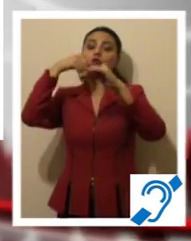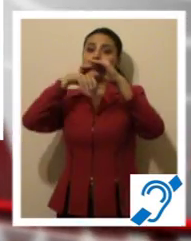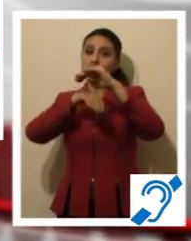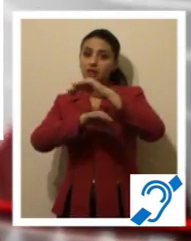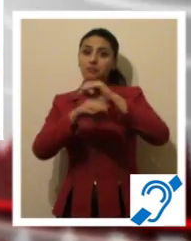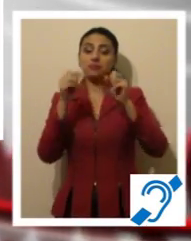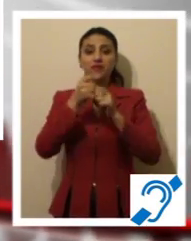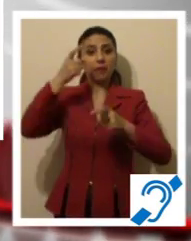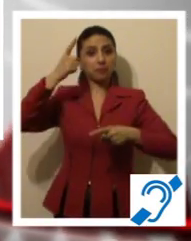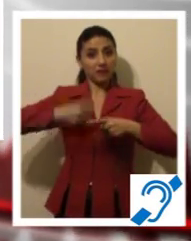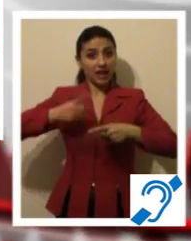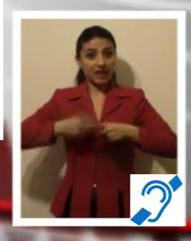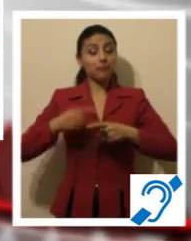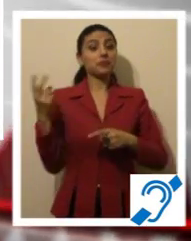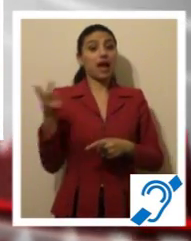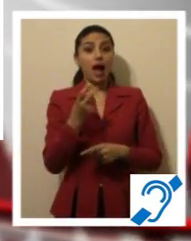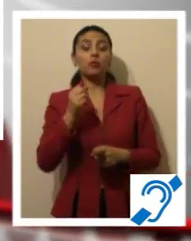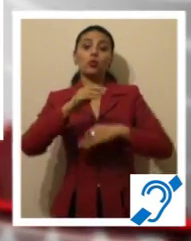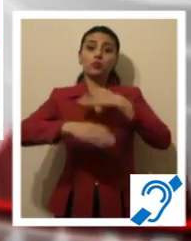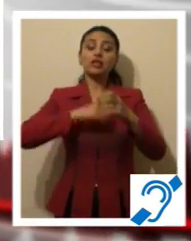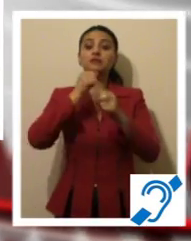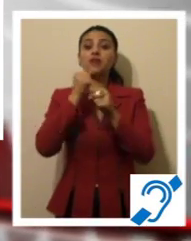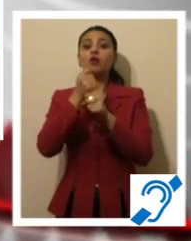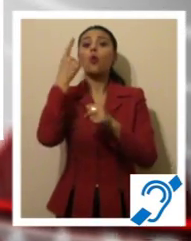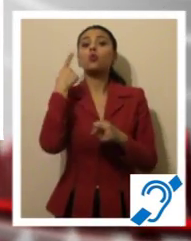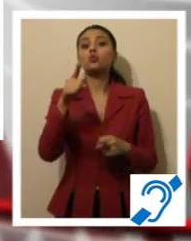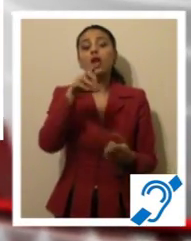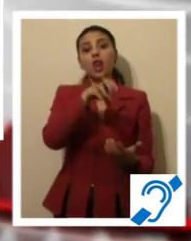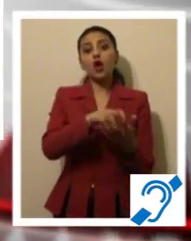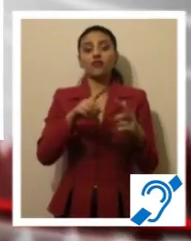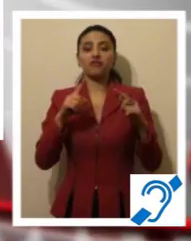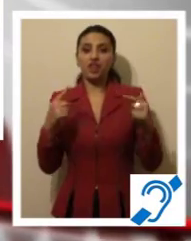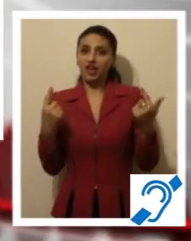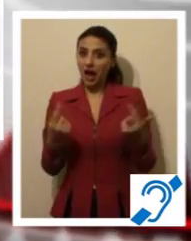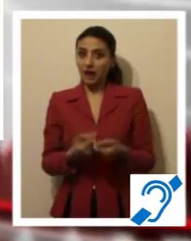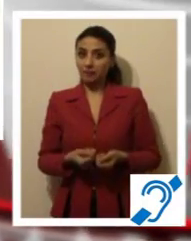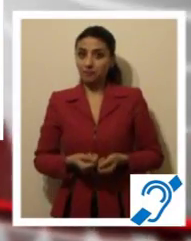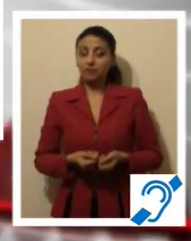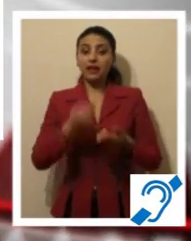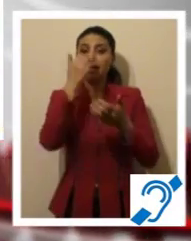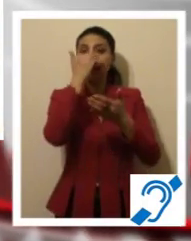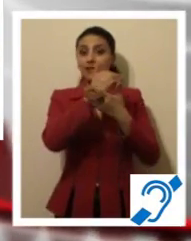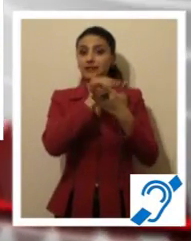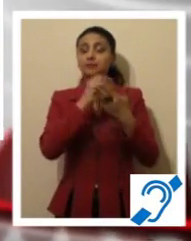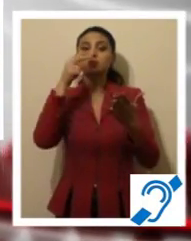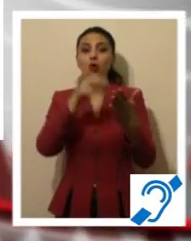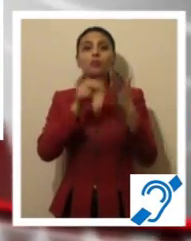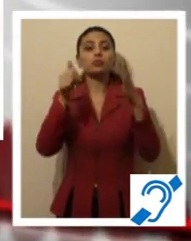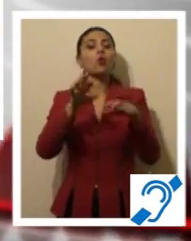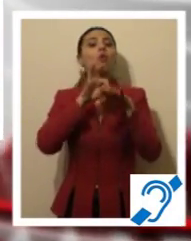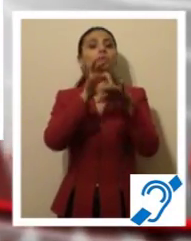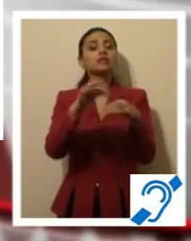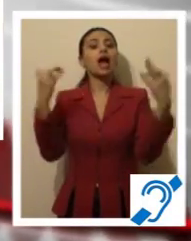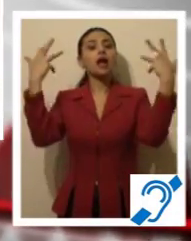schelet metalic. Ambele parcări ar urma să aibă peste 100 de locuri fiecare. Pe lista investițiilor din 2016, conducerea